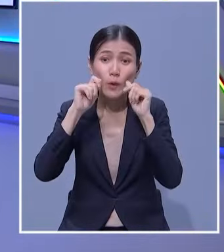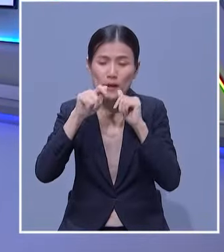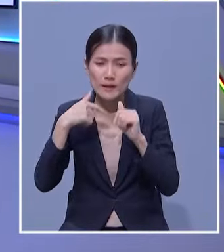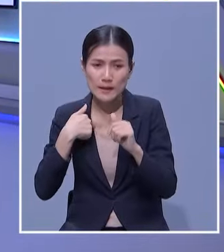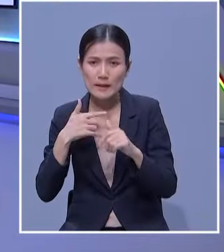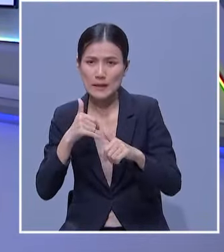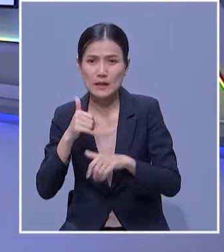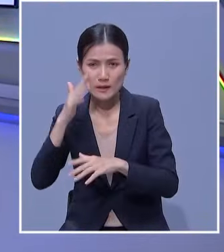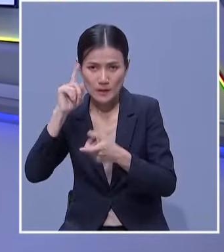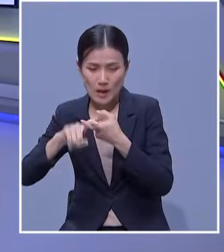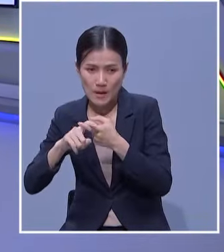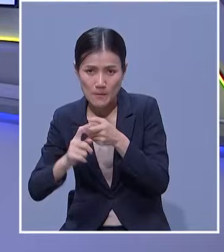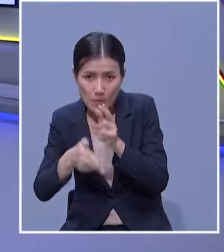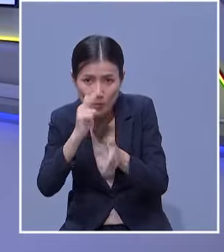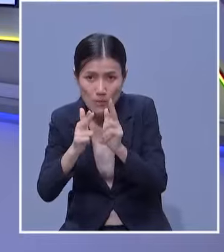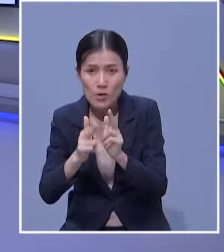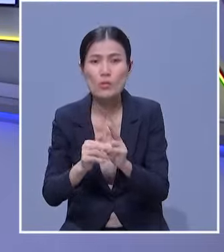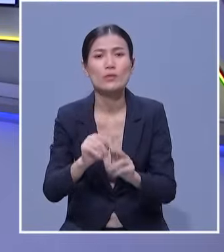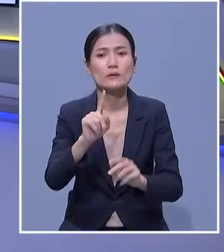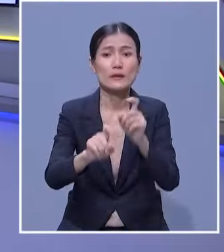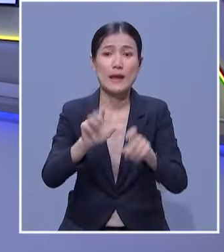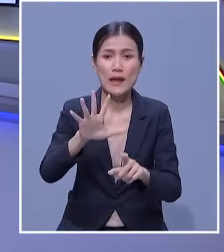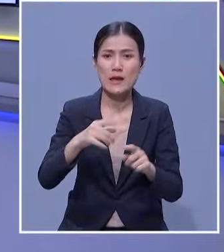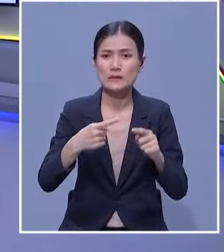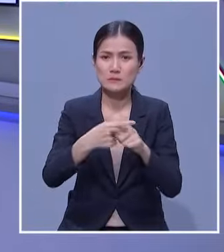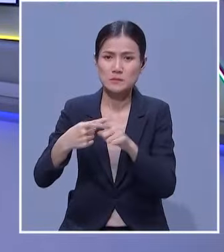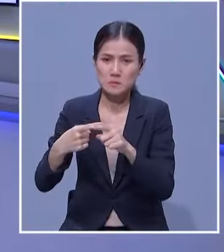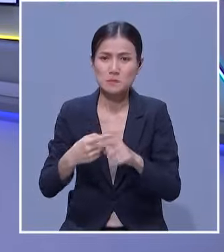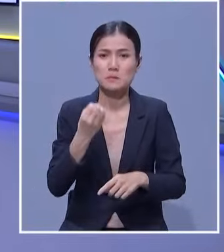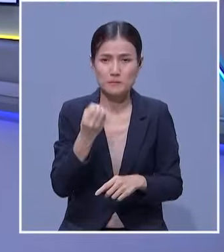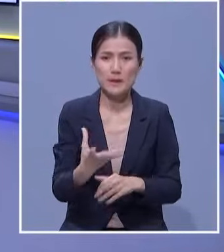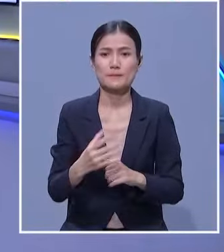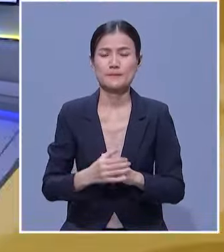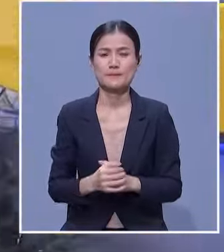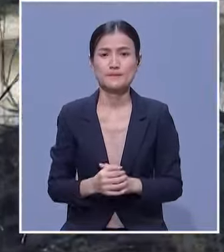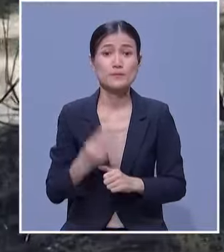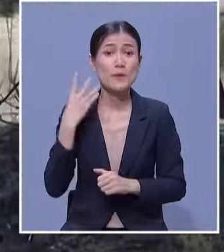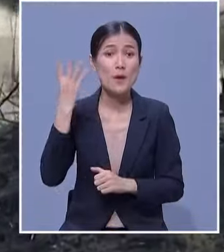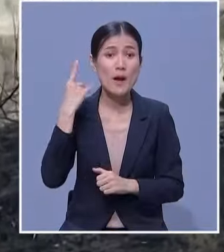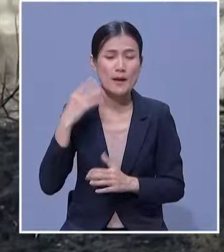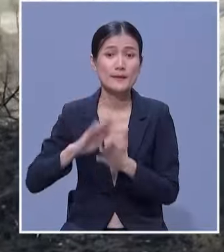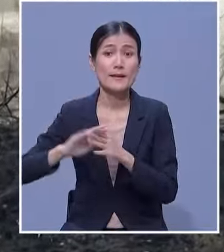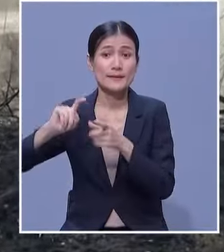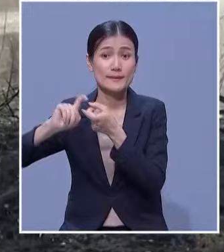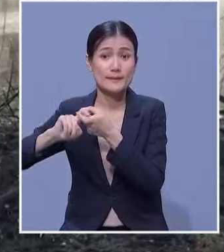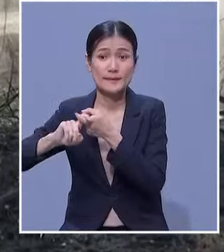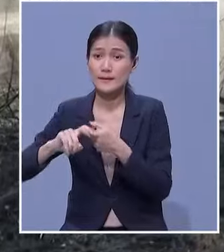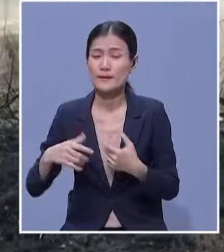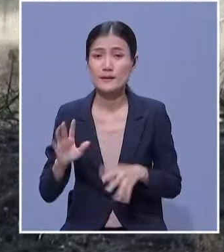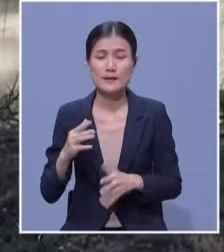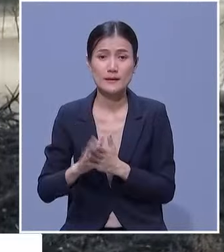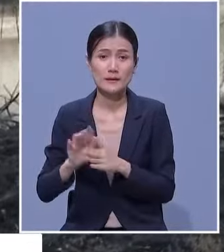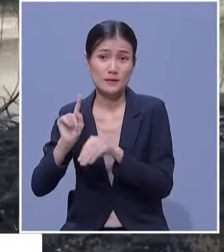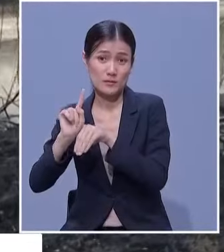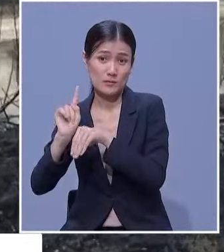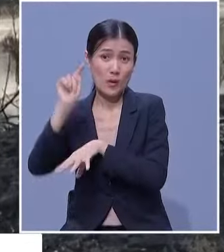ย5คนและมีรายงานผู้บาดเจ็บอีกจำนวนมากค่ะเมื่อวานนี้ค่ะรัสเซียได้มีการใช้ขีปนาวุธนะคะโ